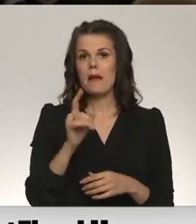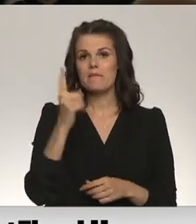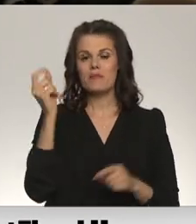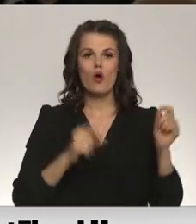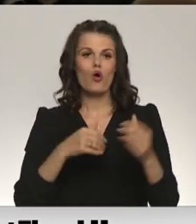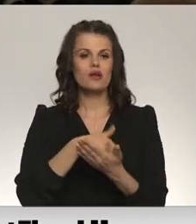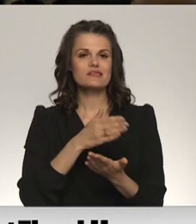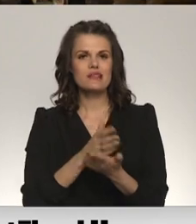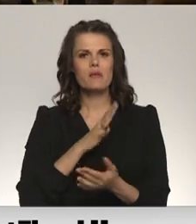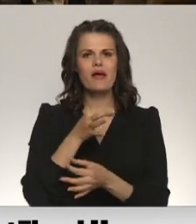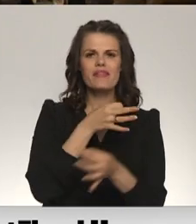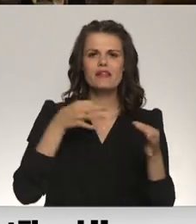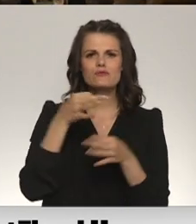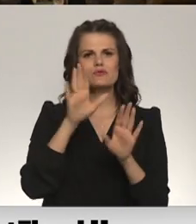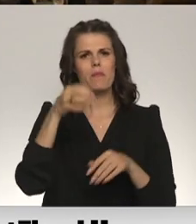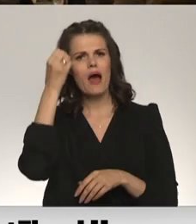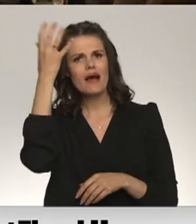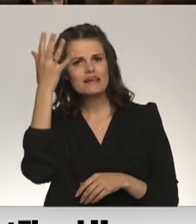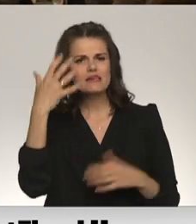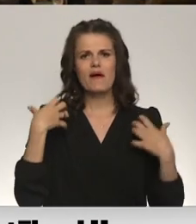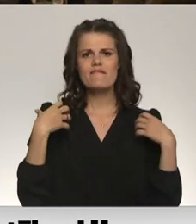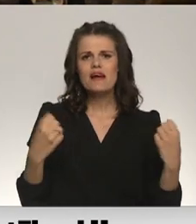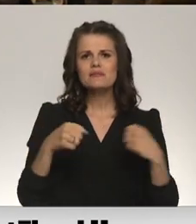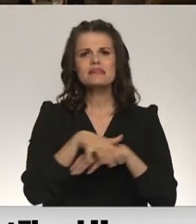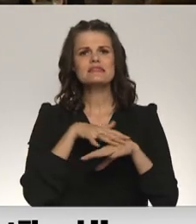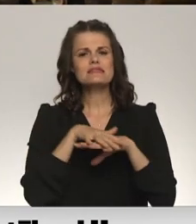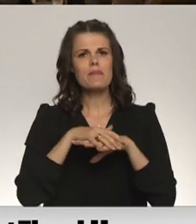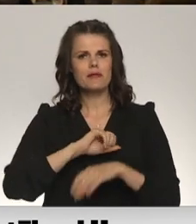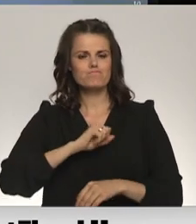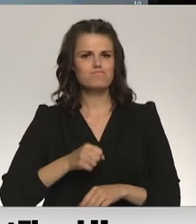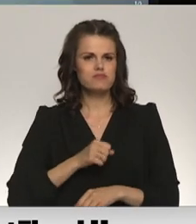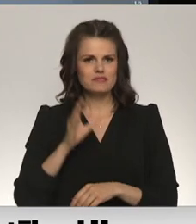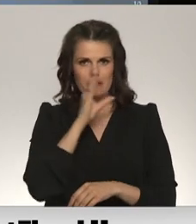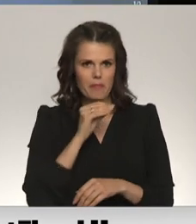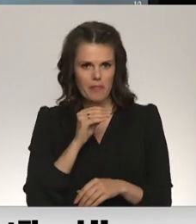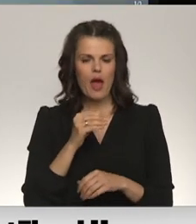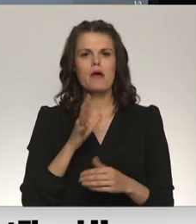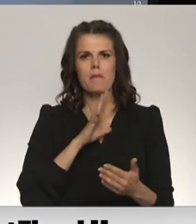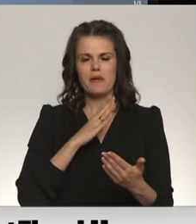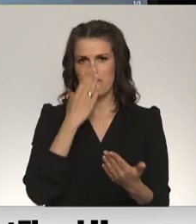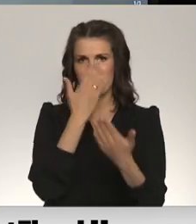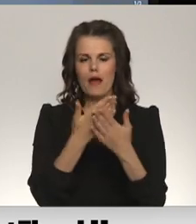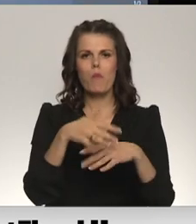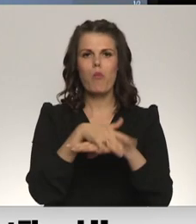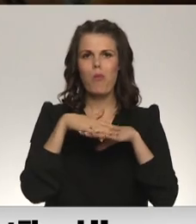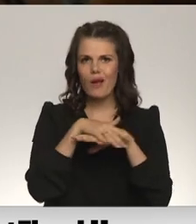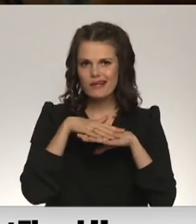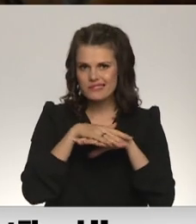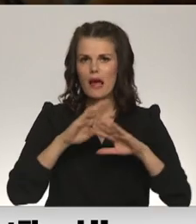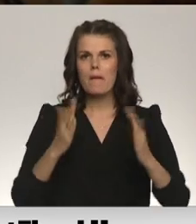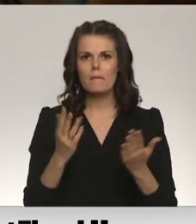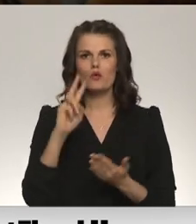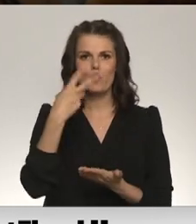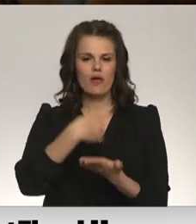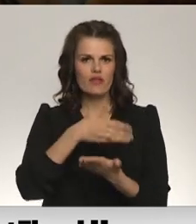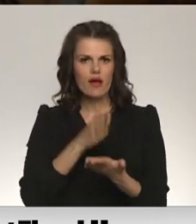notika vairākas diskusijas par izglītību, veselību, sabiedrības izturēt spēju, tika pārraidīta publiski. Bet otrā kongresa daļa, kurā tika